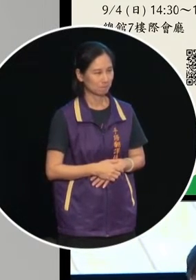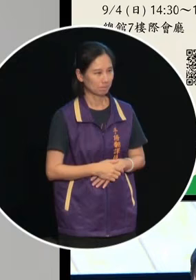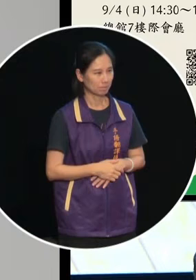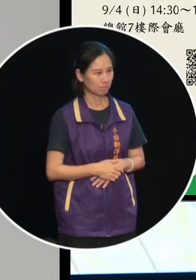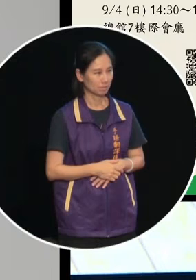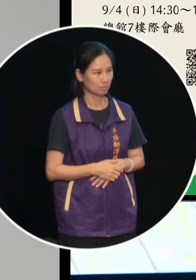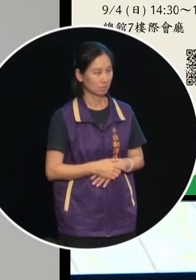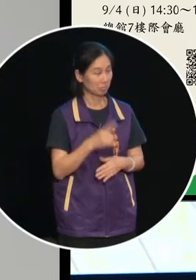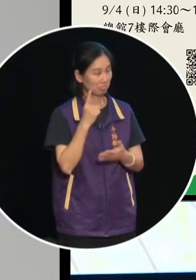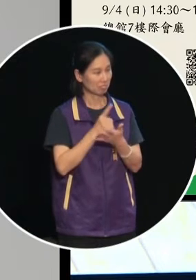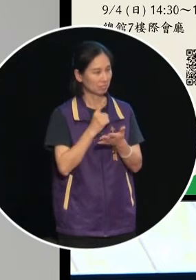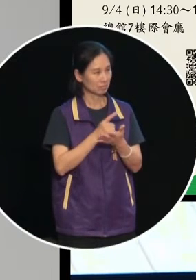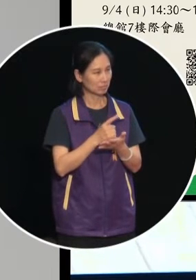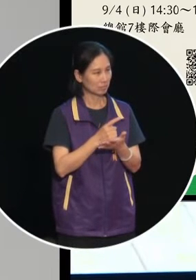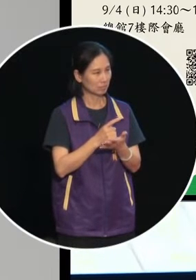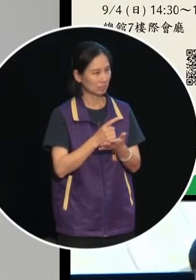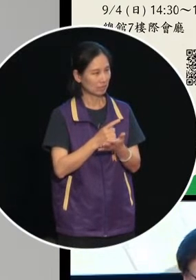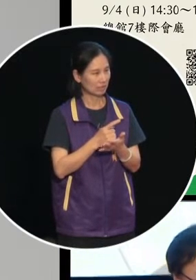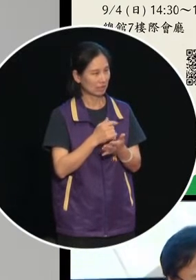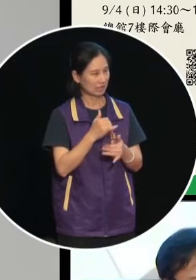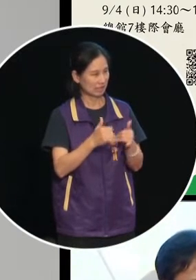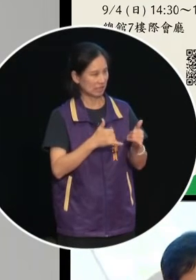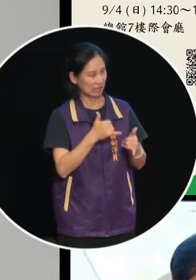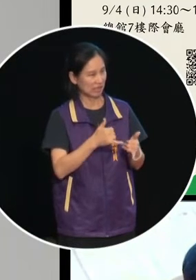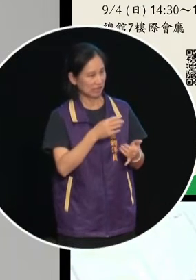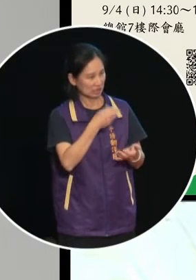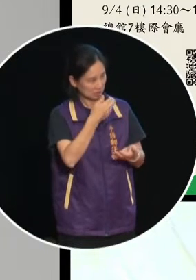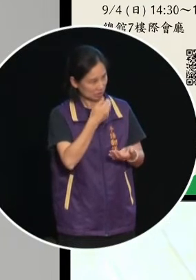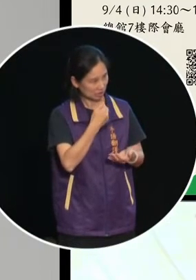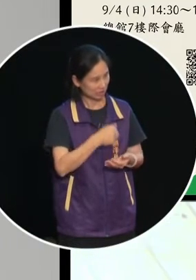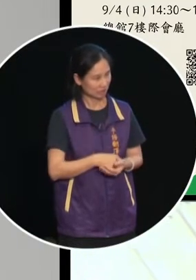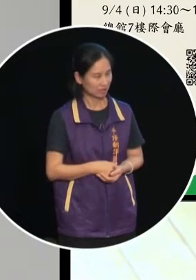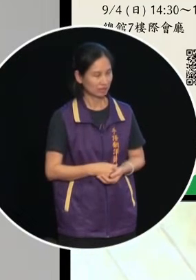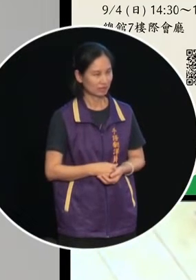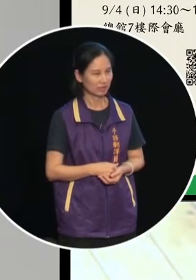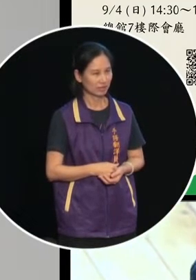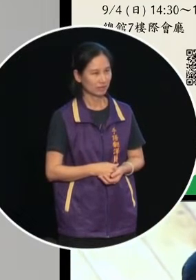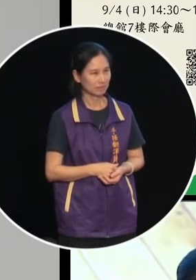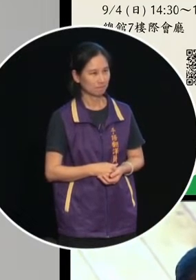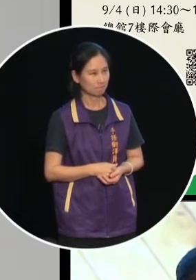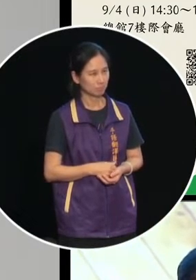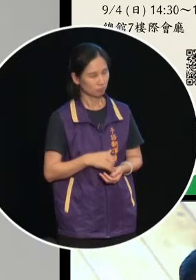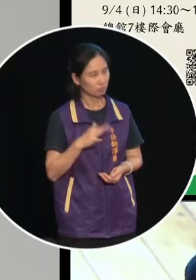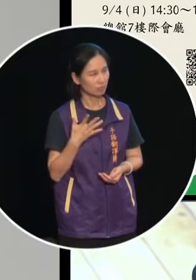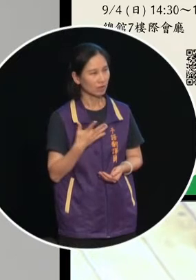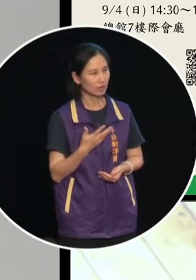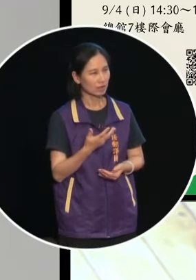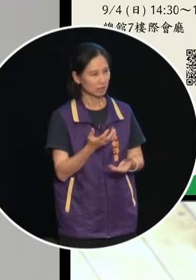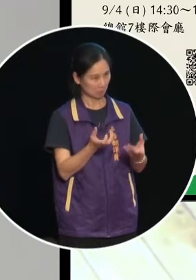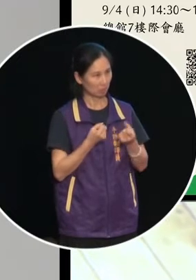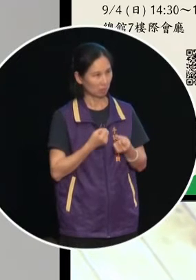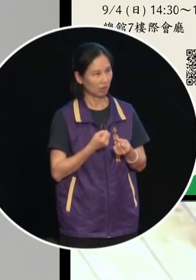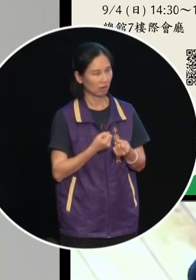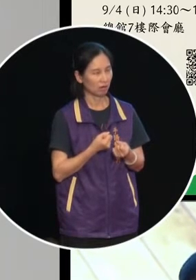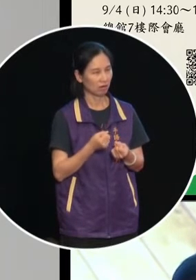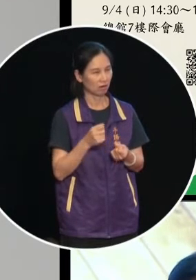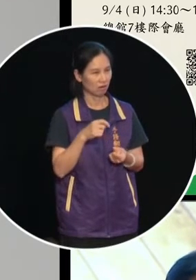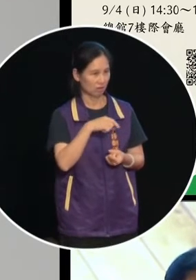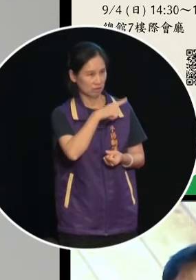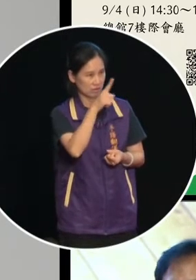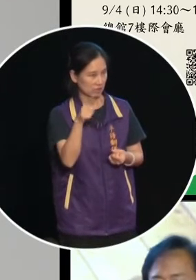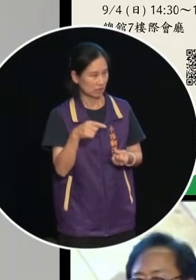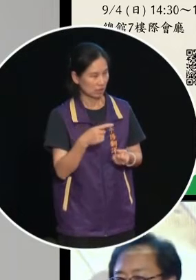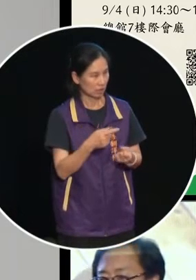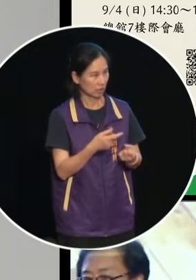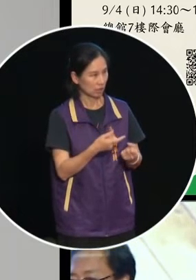对一天一站的生活要心理准备的不过还是接受台湾社会外国人的那亲切态